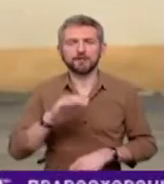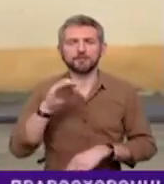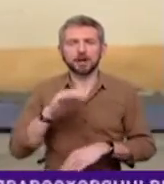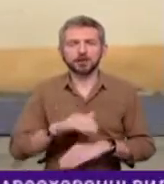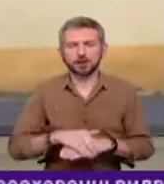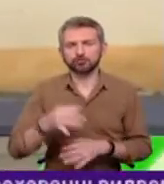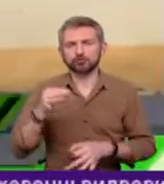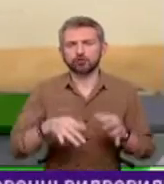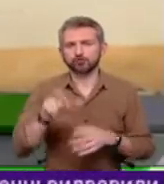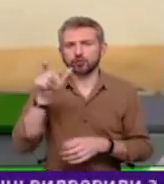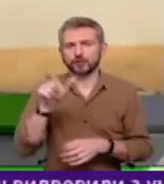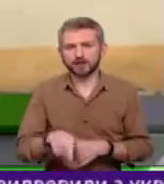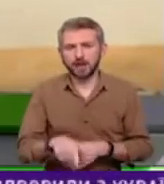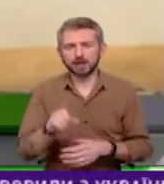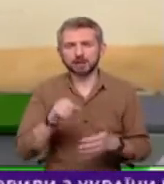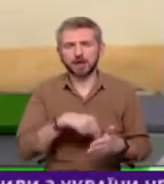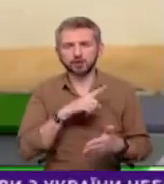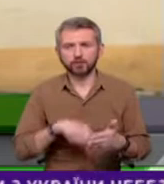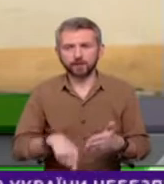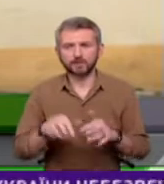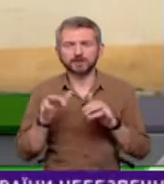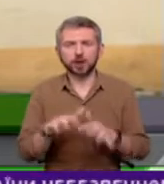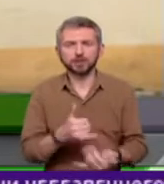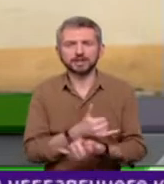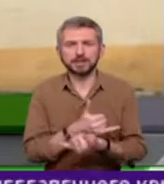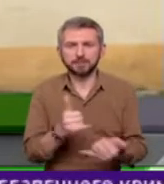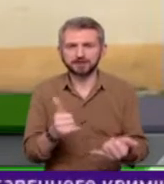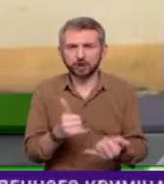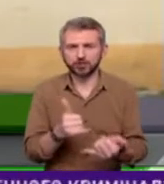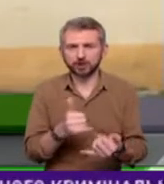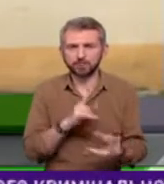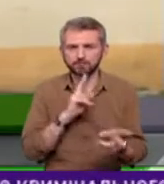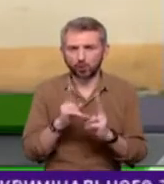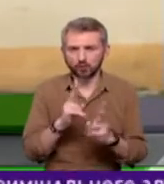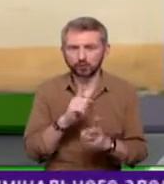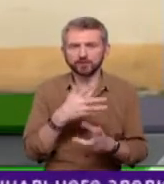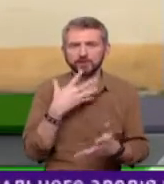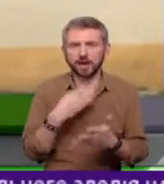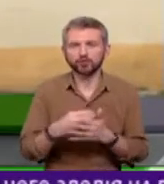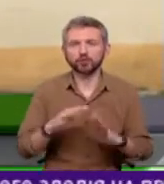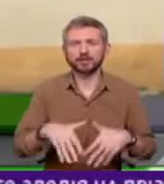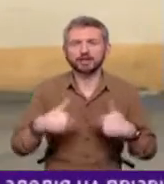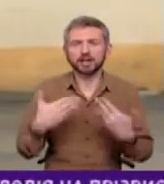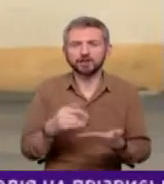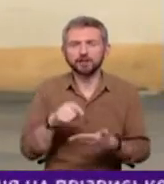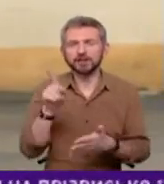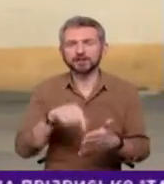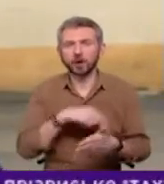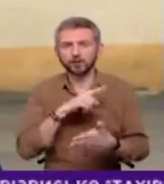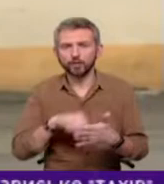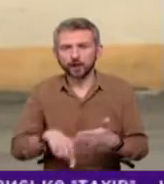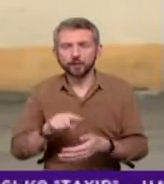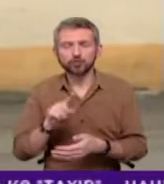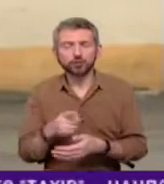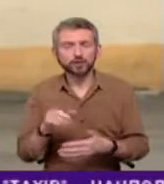Фактично, суддя скасував заходи забезпечення позову. З власної ініціативи він скасував.